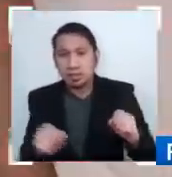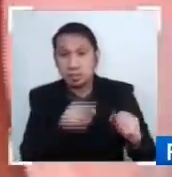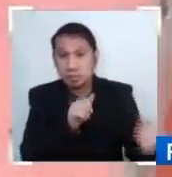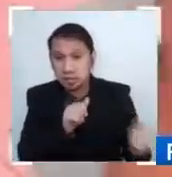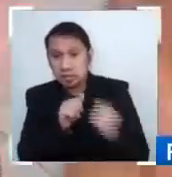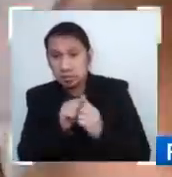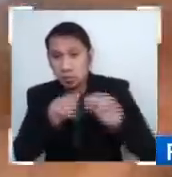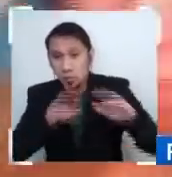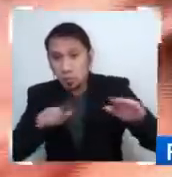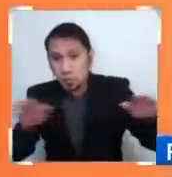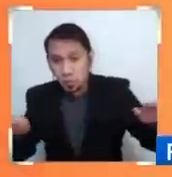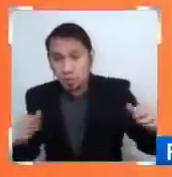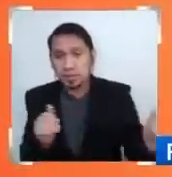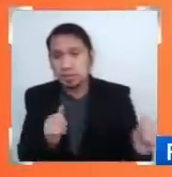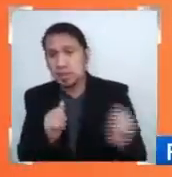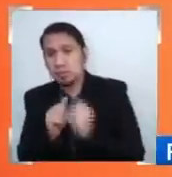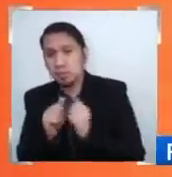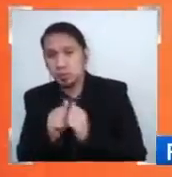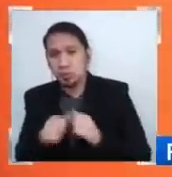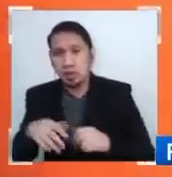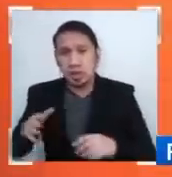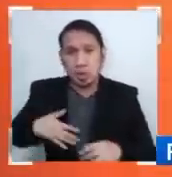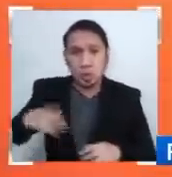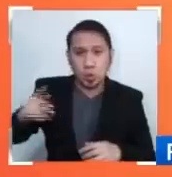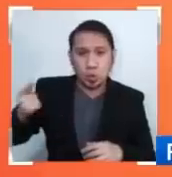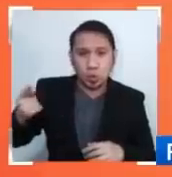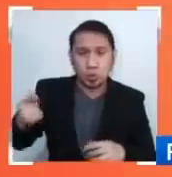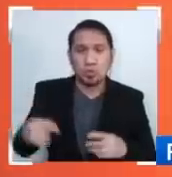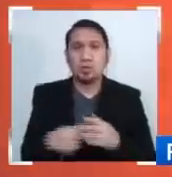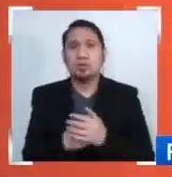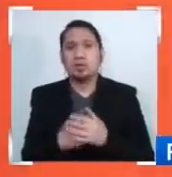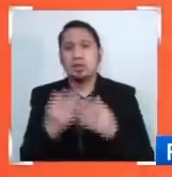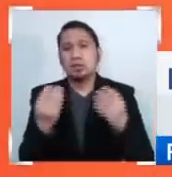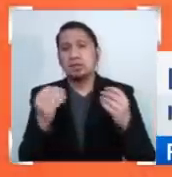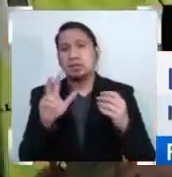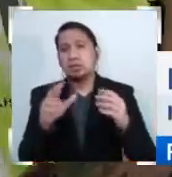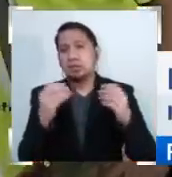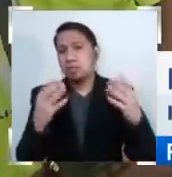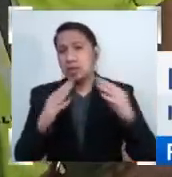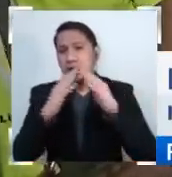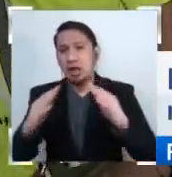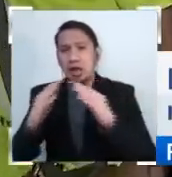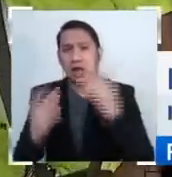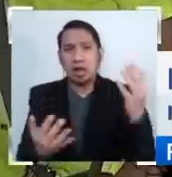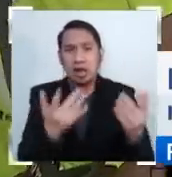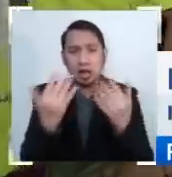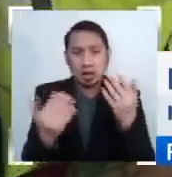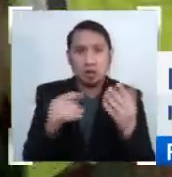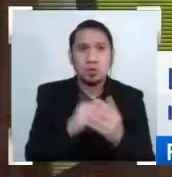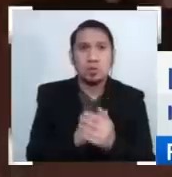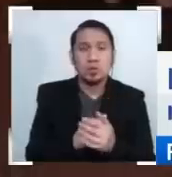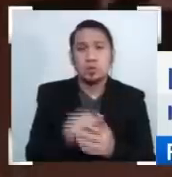rin ang kanilang mga alagang aso. Nasa 23 bahay ang nasunog. Nasa 50 pamilya o katumbas ng